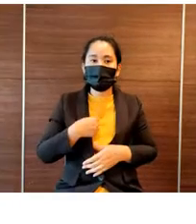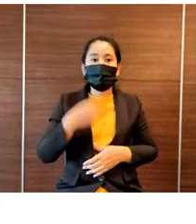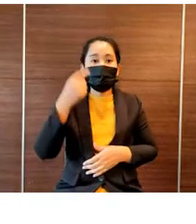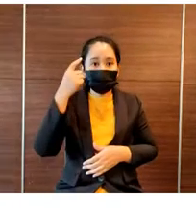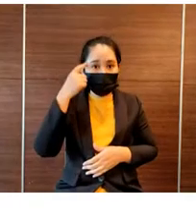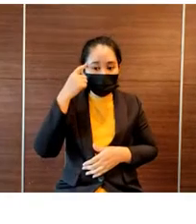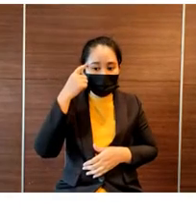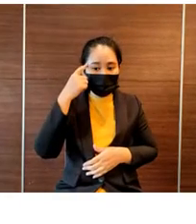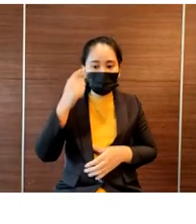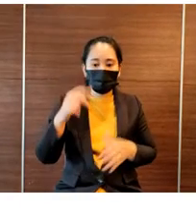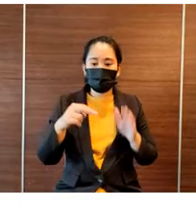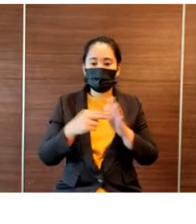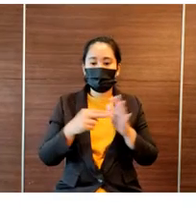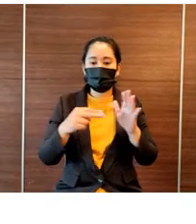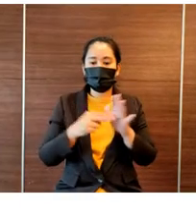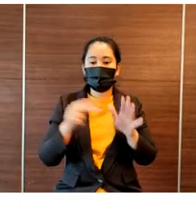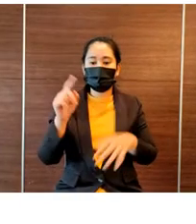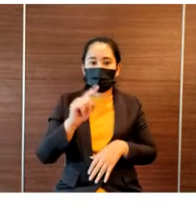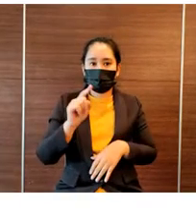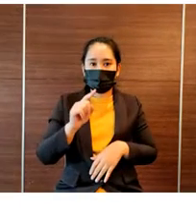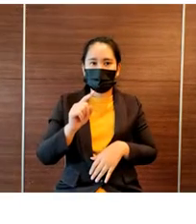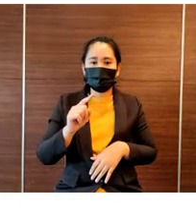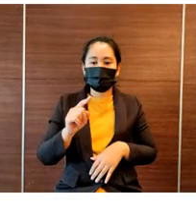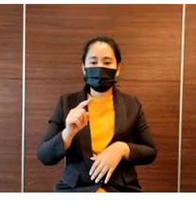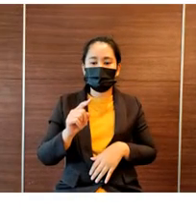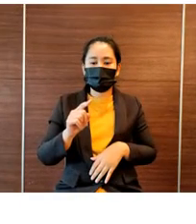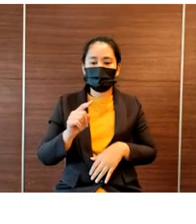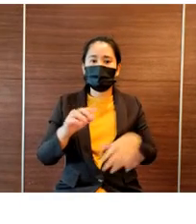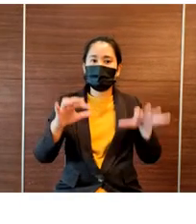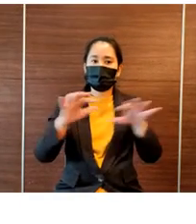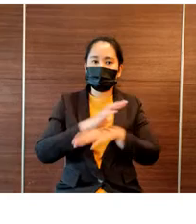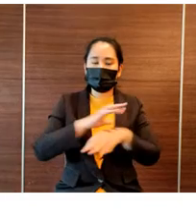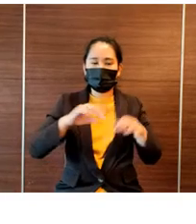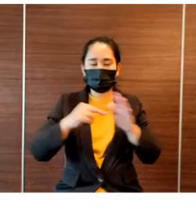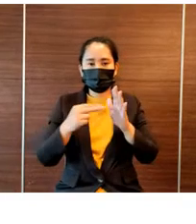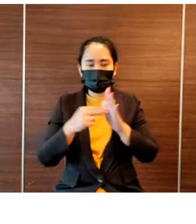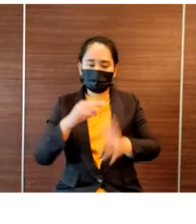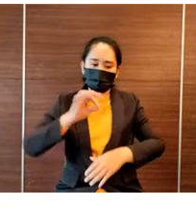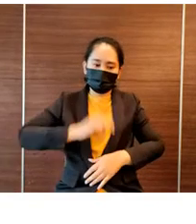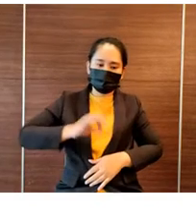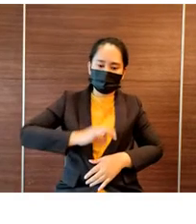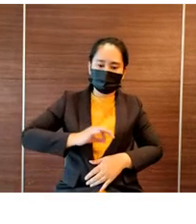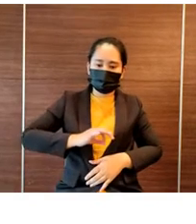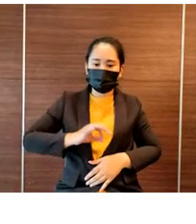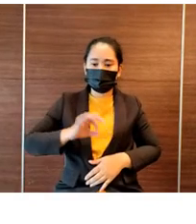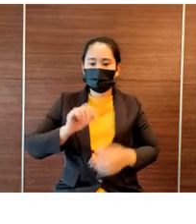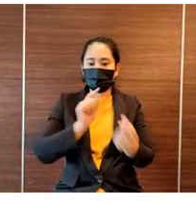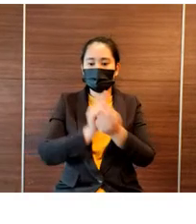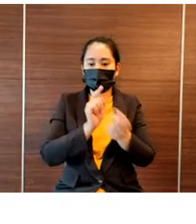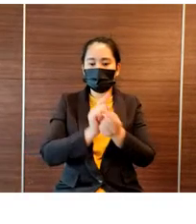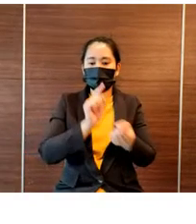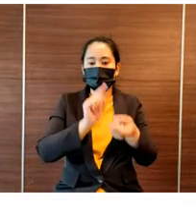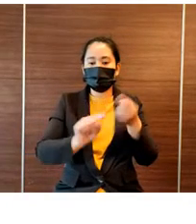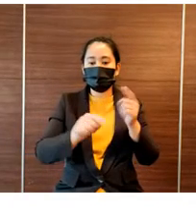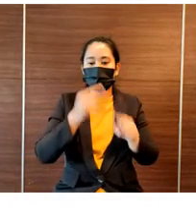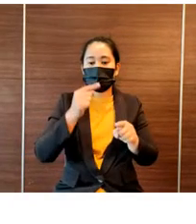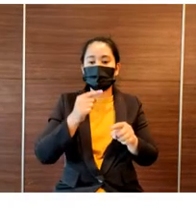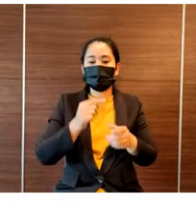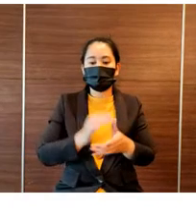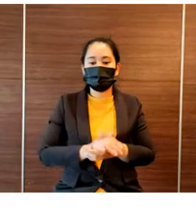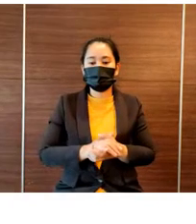ปีศาจที่ซ่อนอยู่อ่ะมันออกมาแล้วก็ที่สำคัญก็คือเราคิดว่าเราไปหาเพื่อนเราจะได้สิ่ง